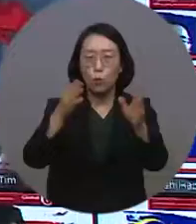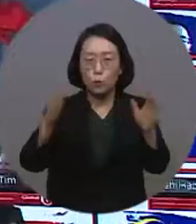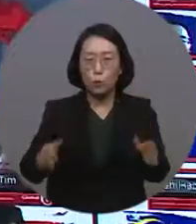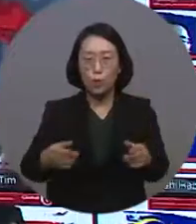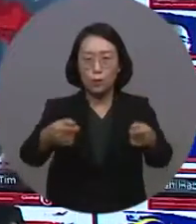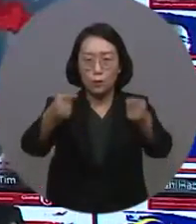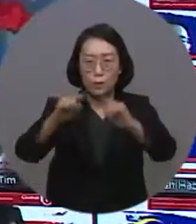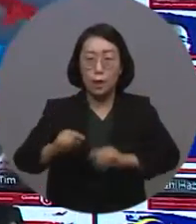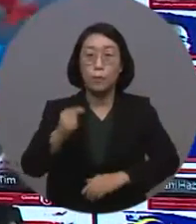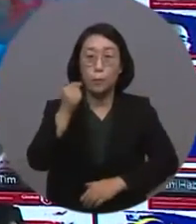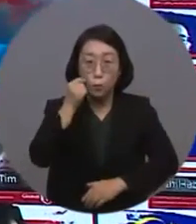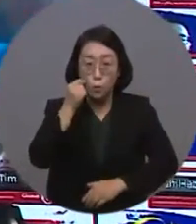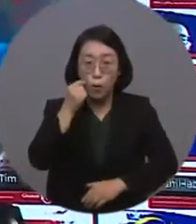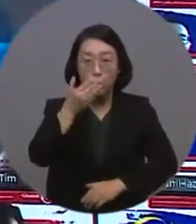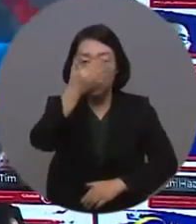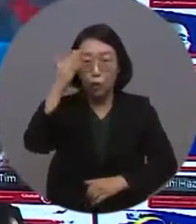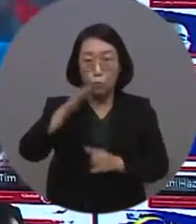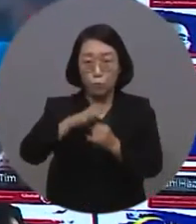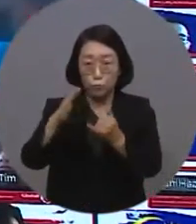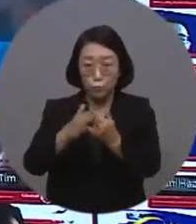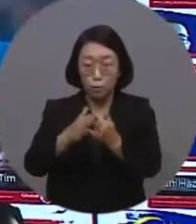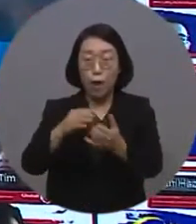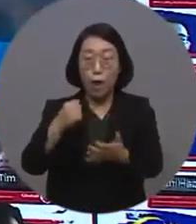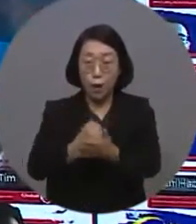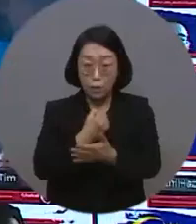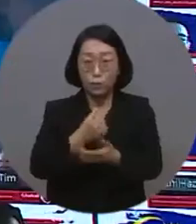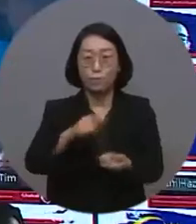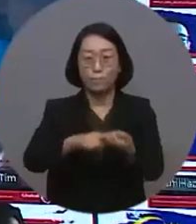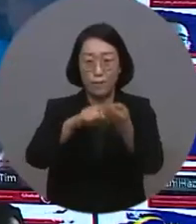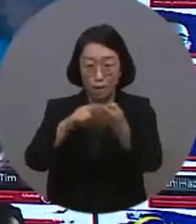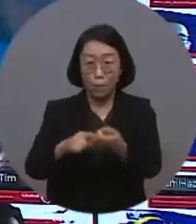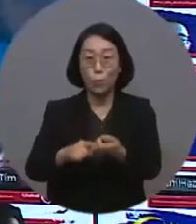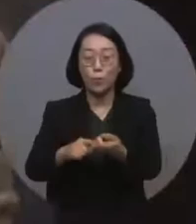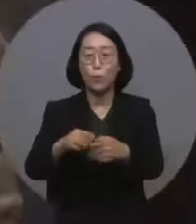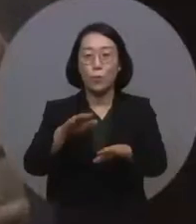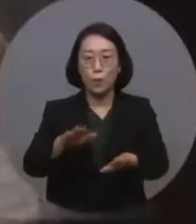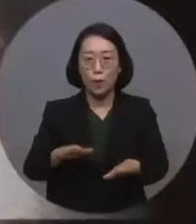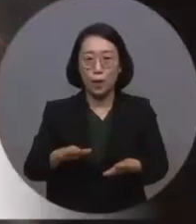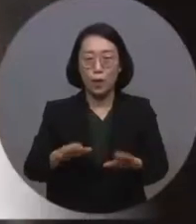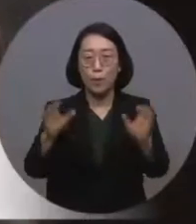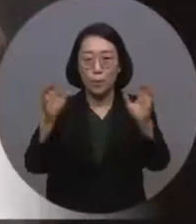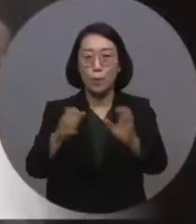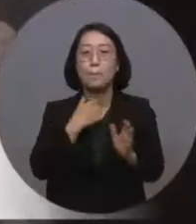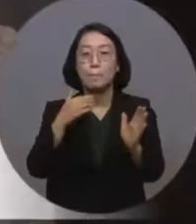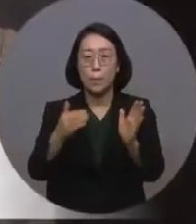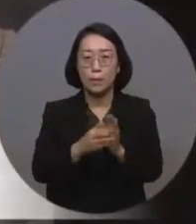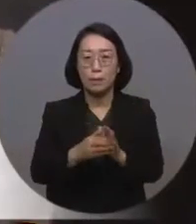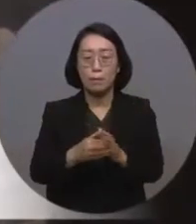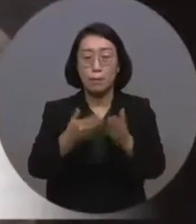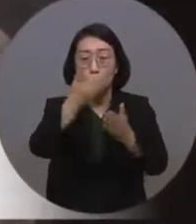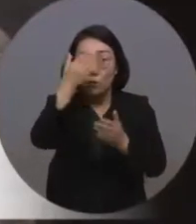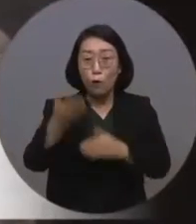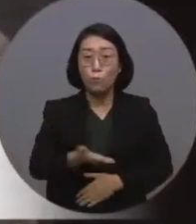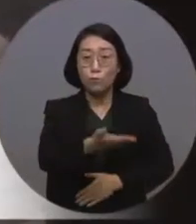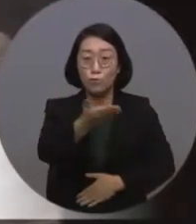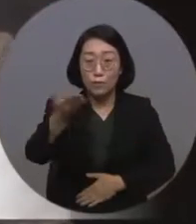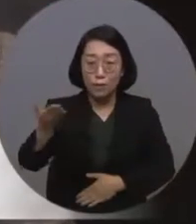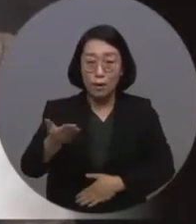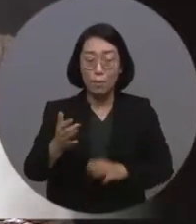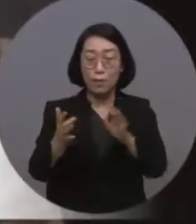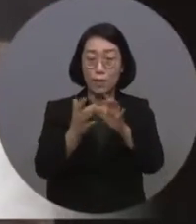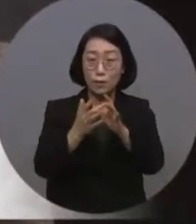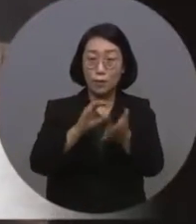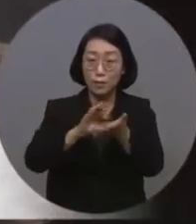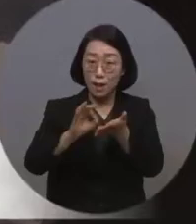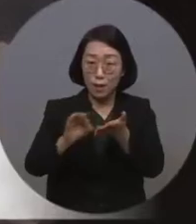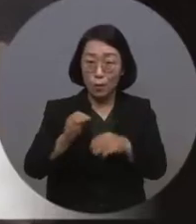못한 청소년들의 아쉬움과 욕구를 반영한다는 취지입니다. 또 신세대이다 보니 온라인에서 아무래도